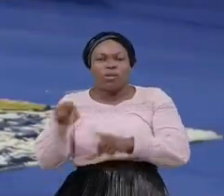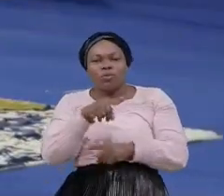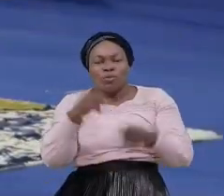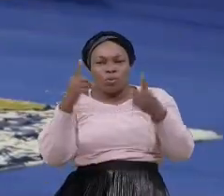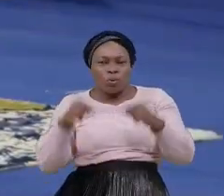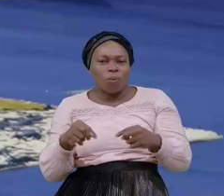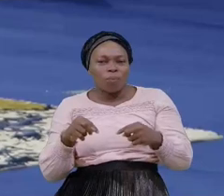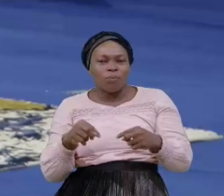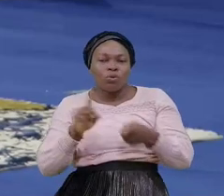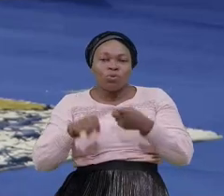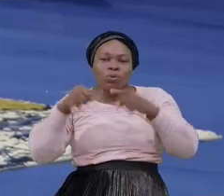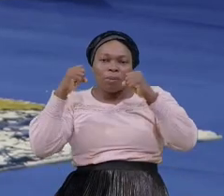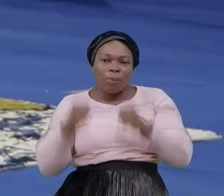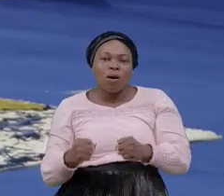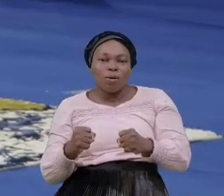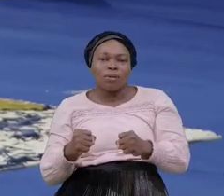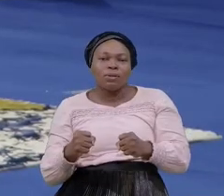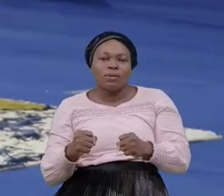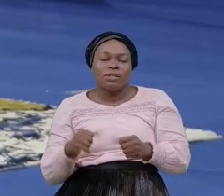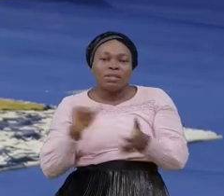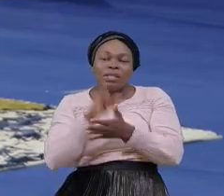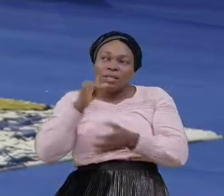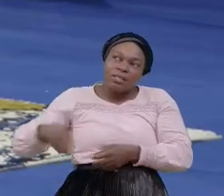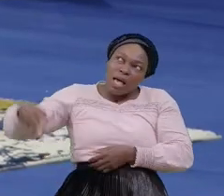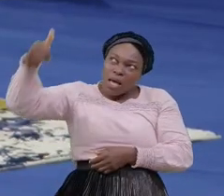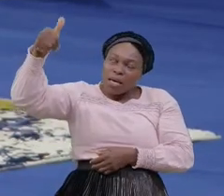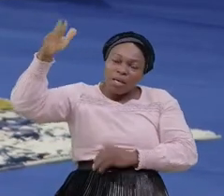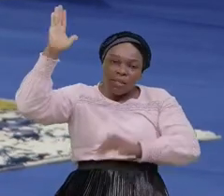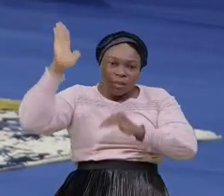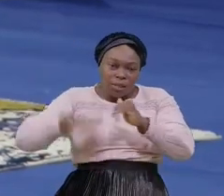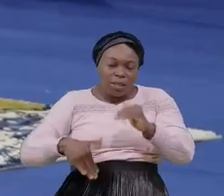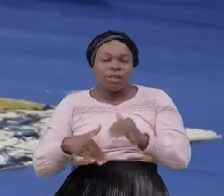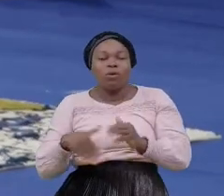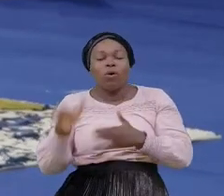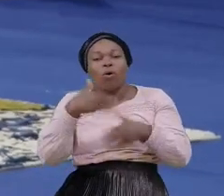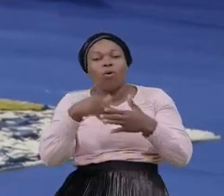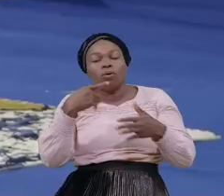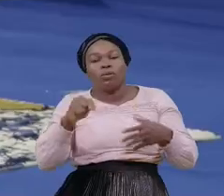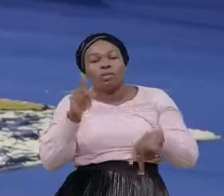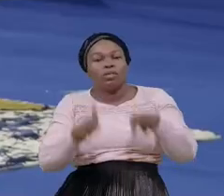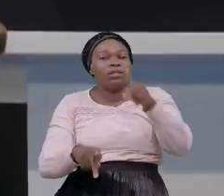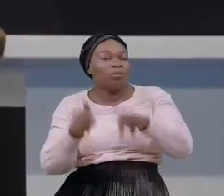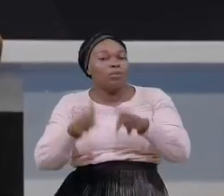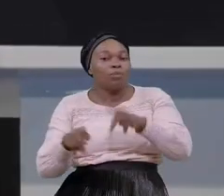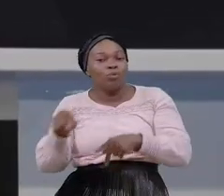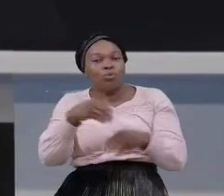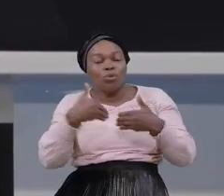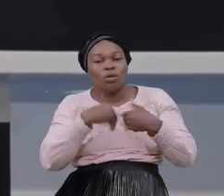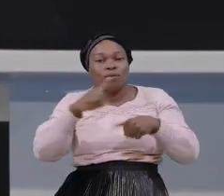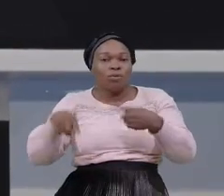à la puissance qui est plus élevée que tous les gens